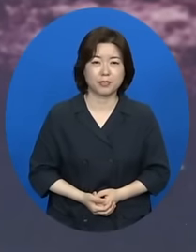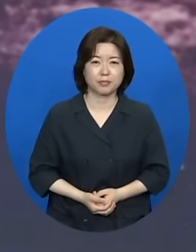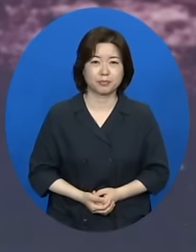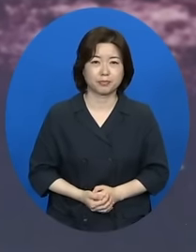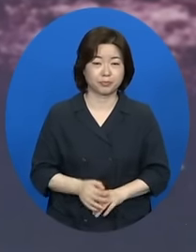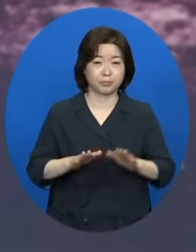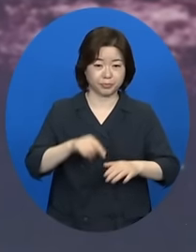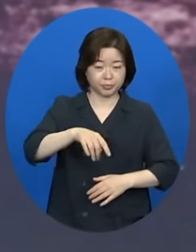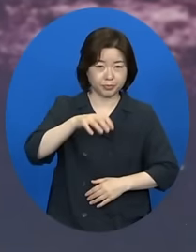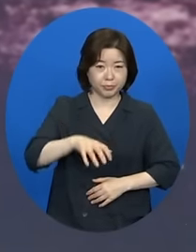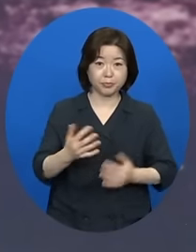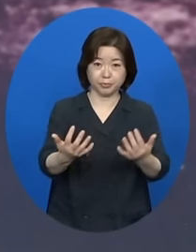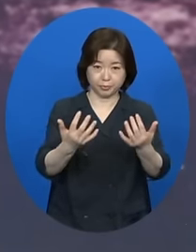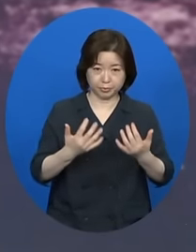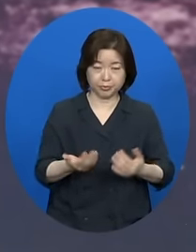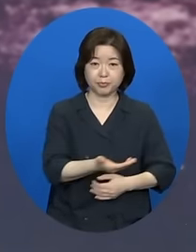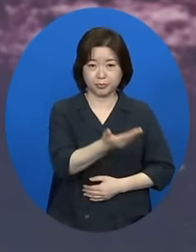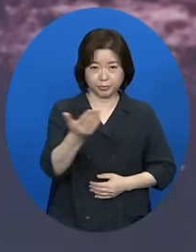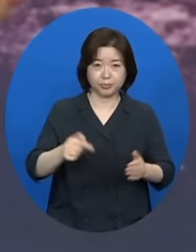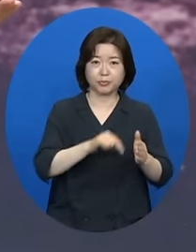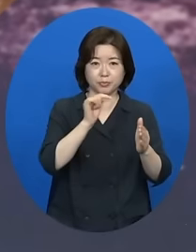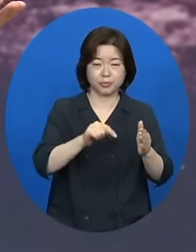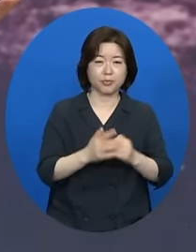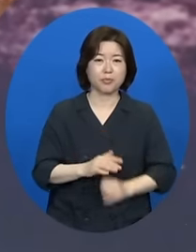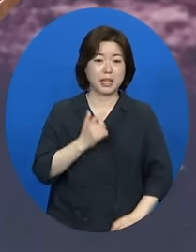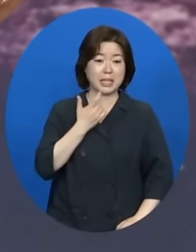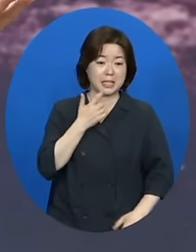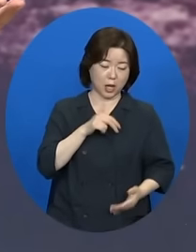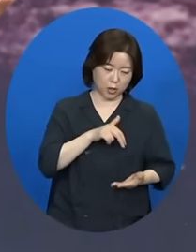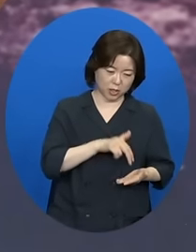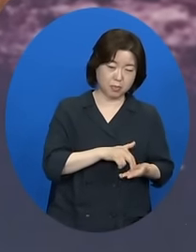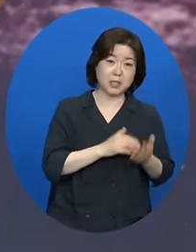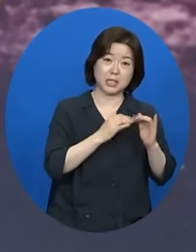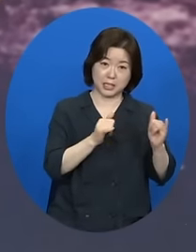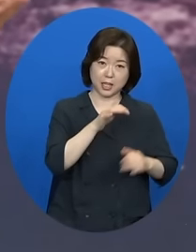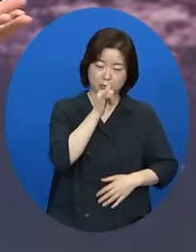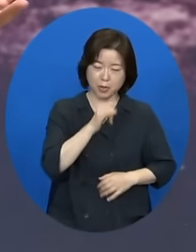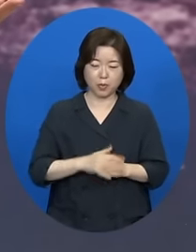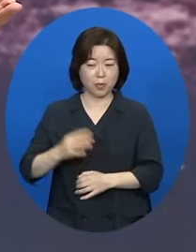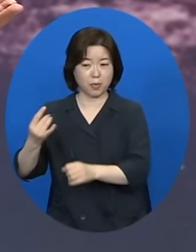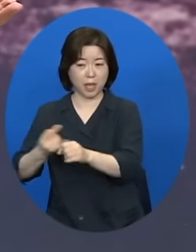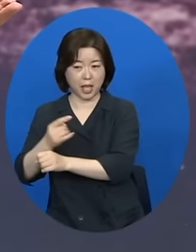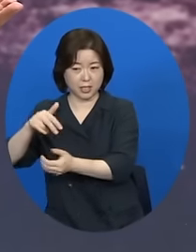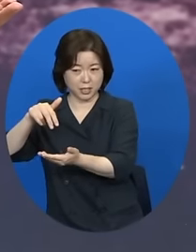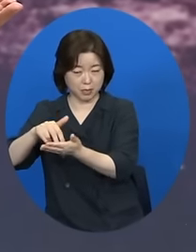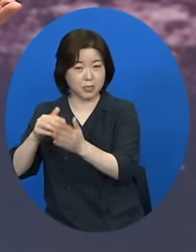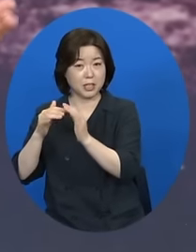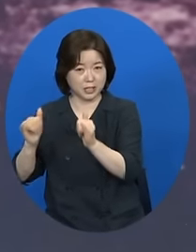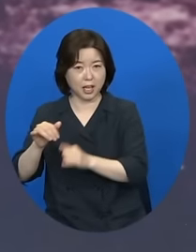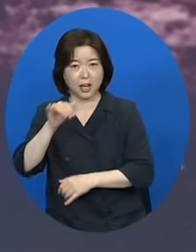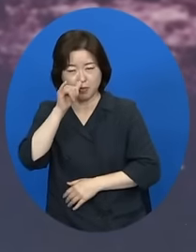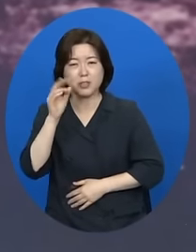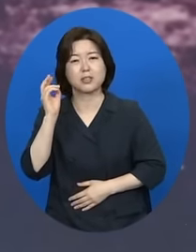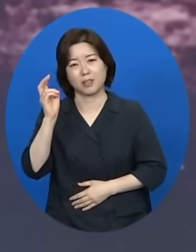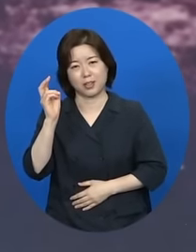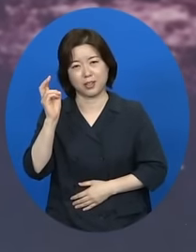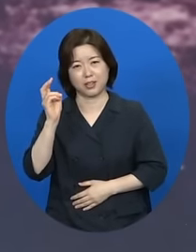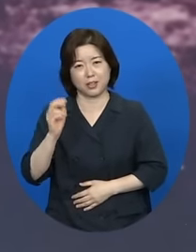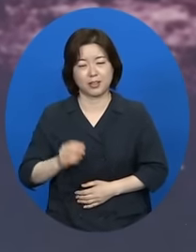오늘 이 자리에 계신 분 중에 야곱의 입장에 있는 분이 계실 거고 에서의 입장에 있는 분이 계실